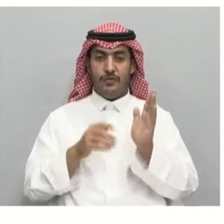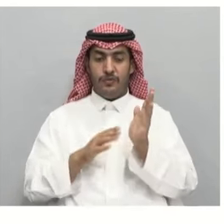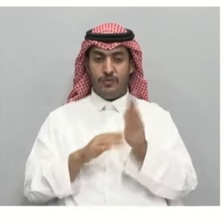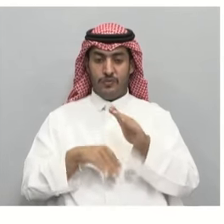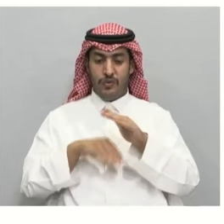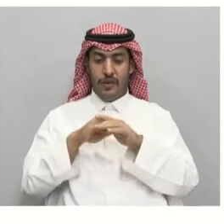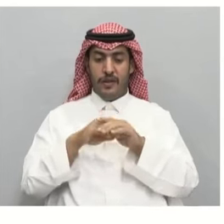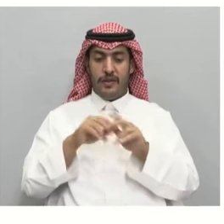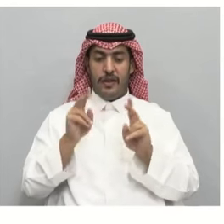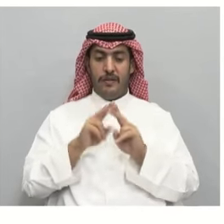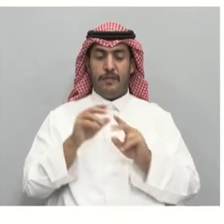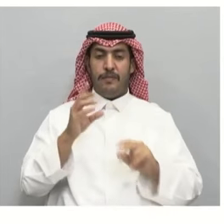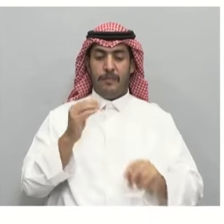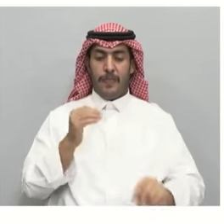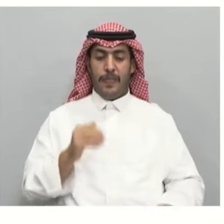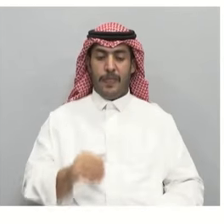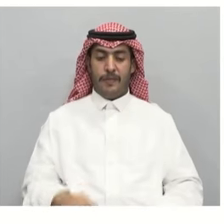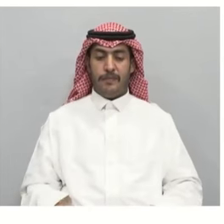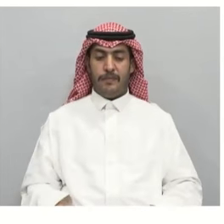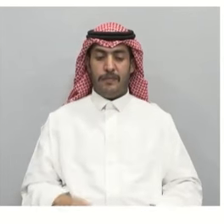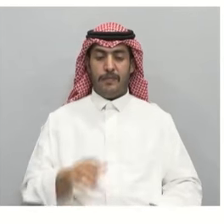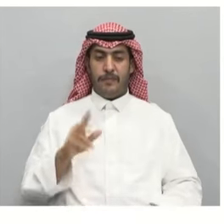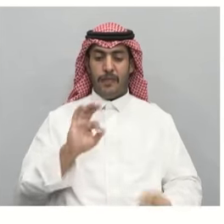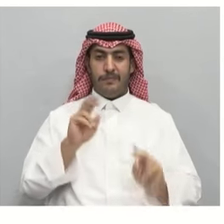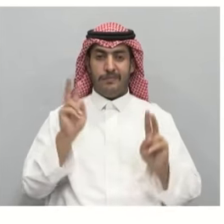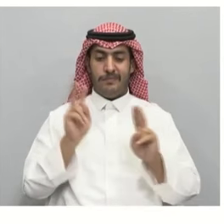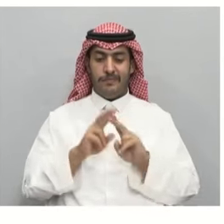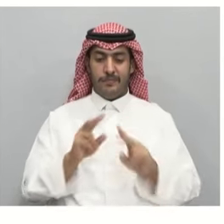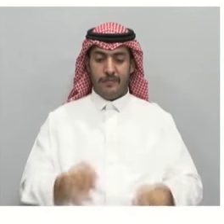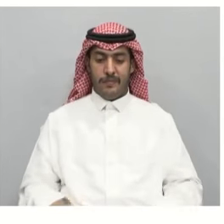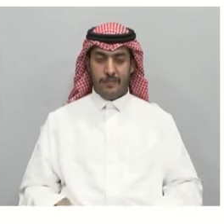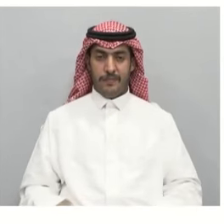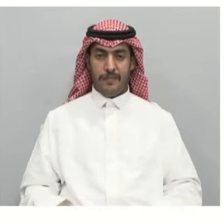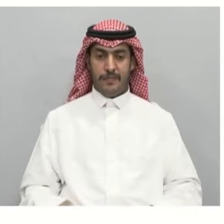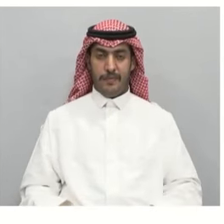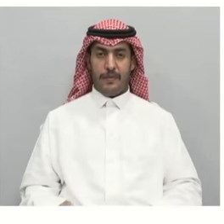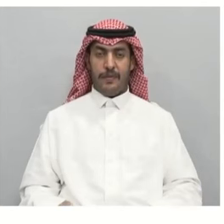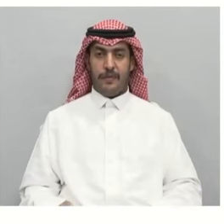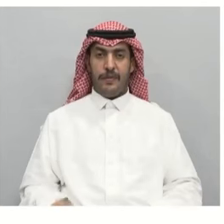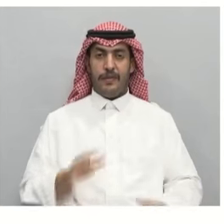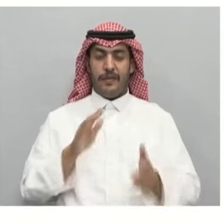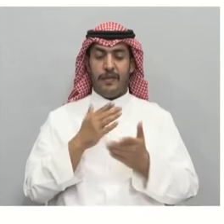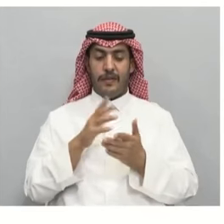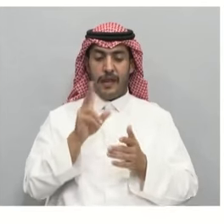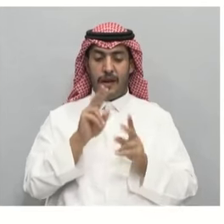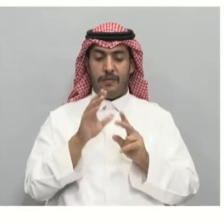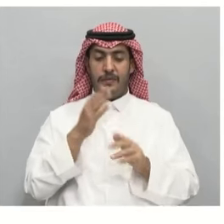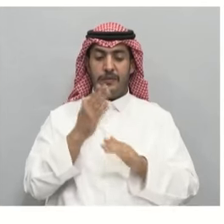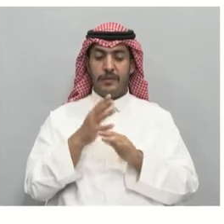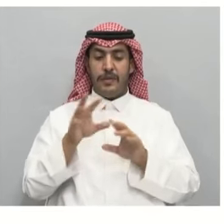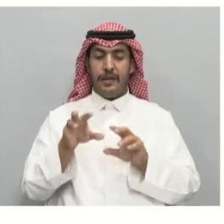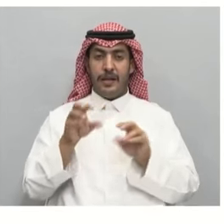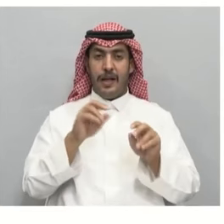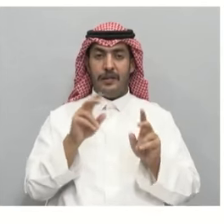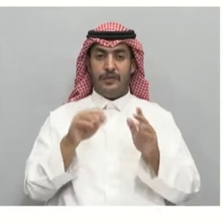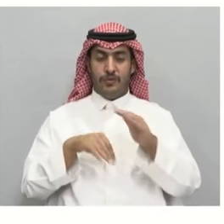تفريغ كهربائي على سبيل المثال ظاهره البرق يحدث التفريغ الكهربائي بسبب انتقال هذه